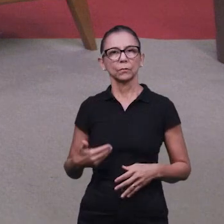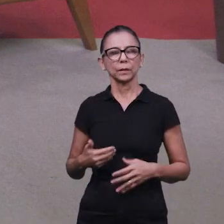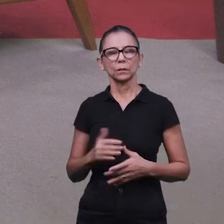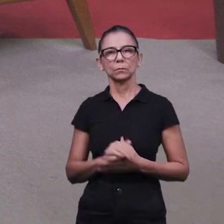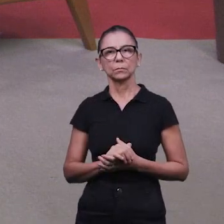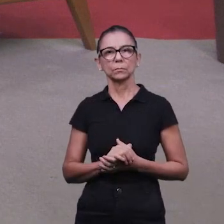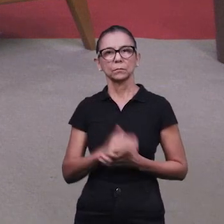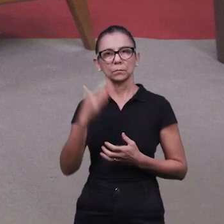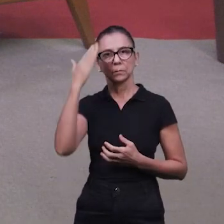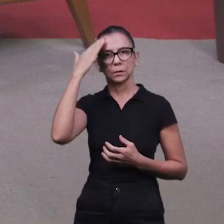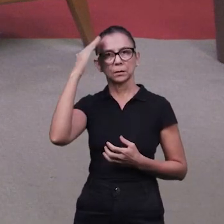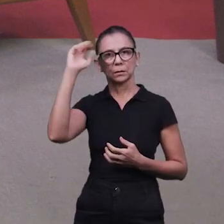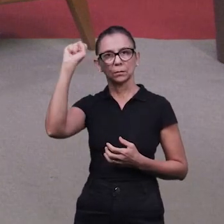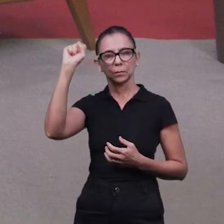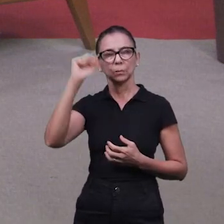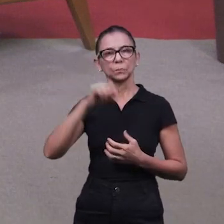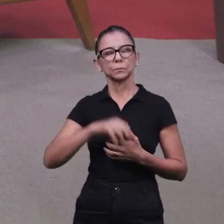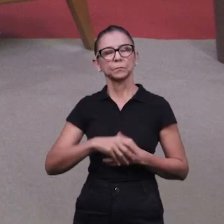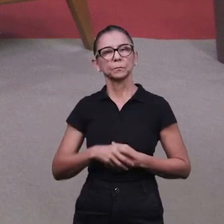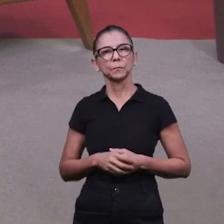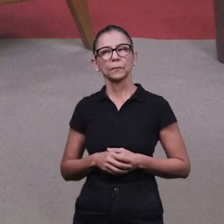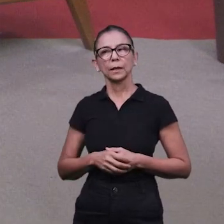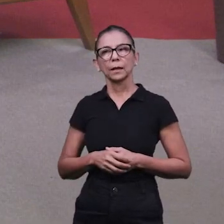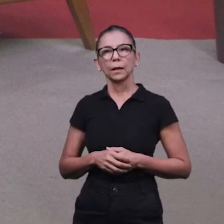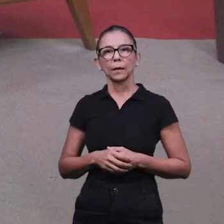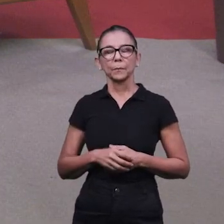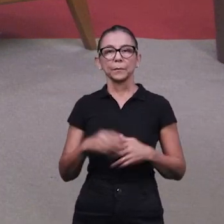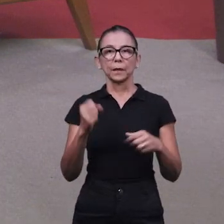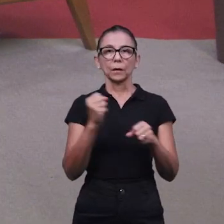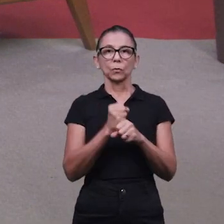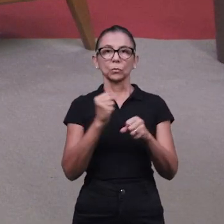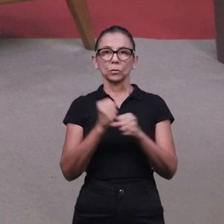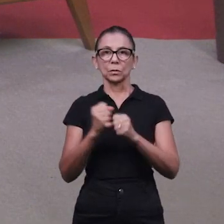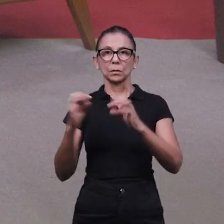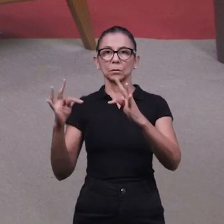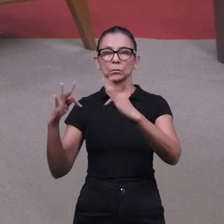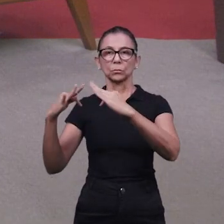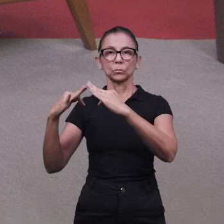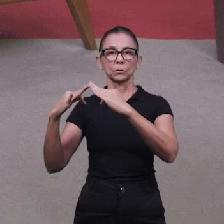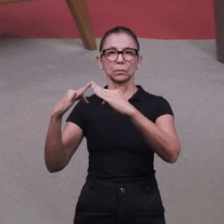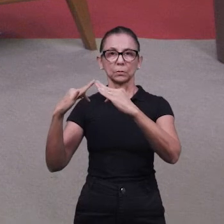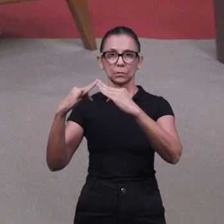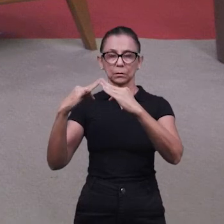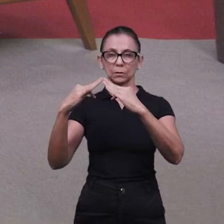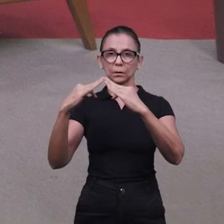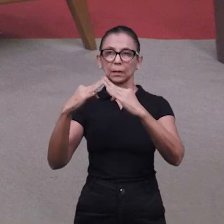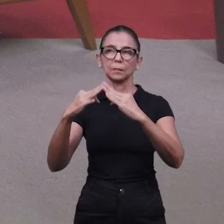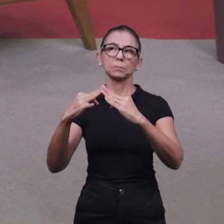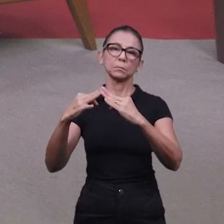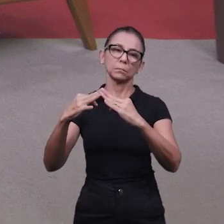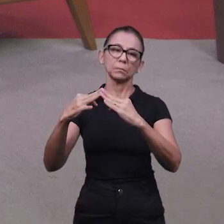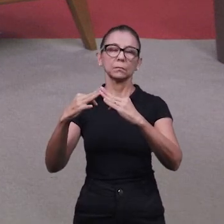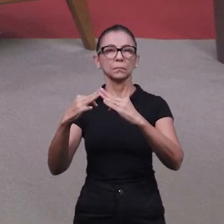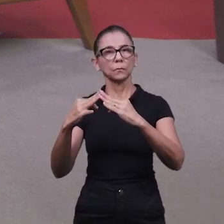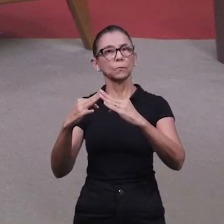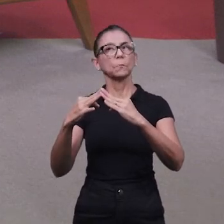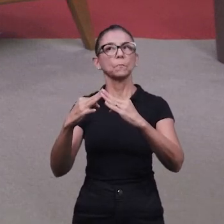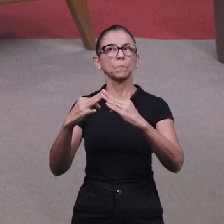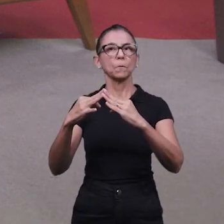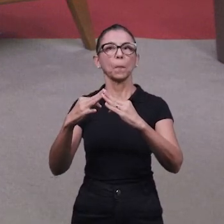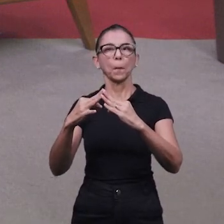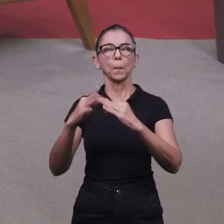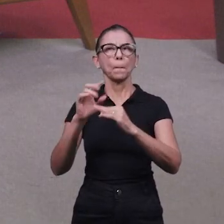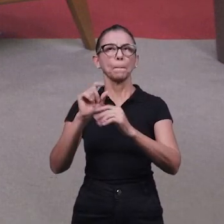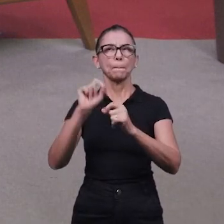le gouvernement de Salomon? Oui, la construction du temple a été certainement le